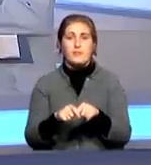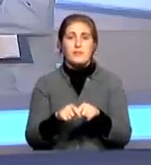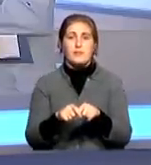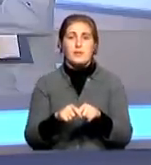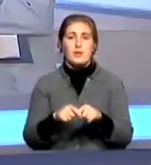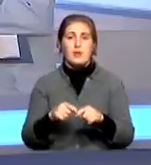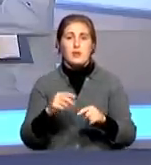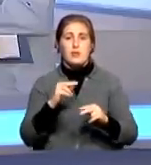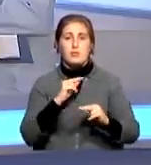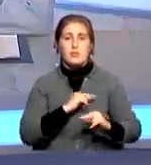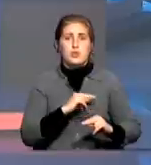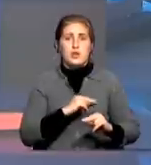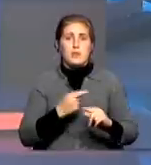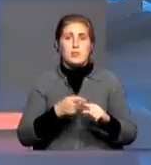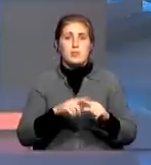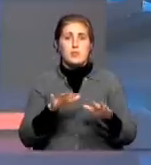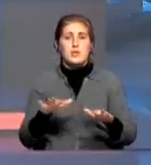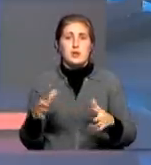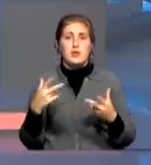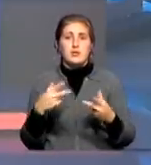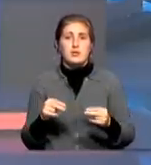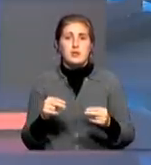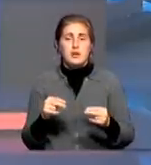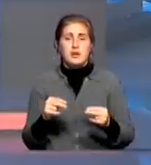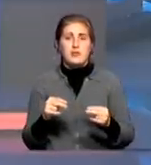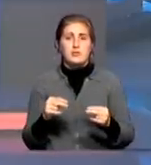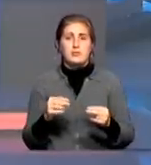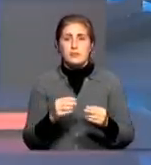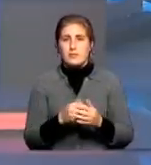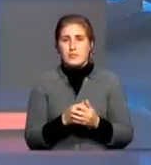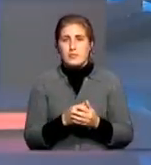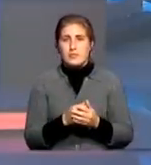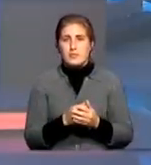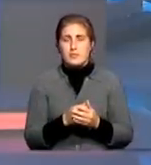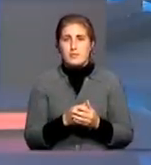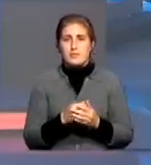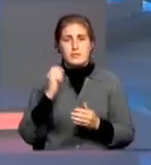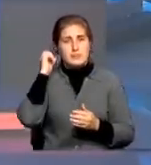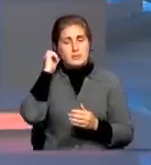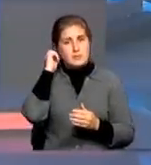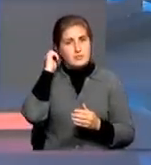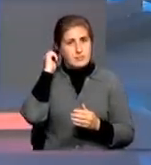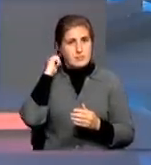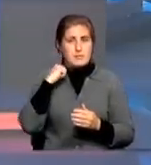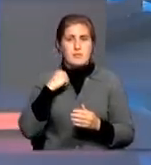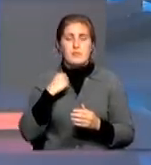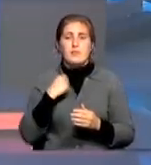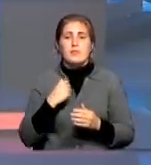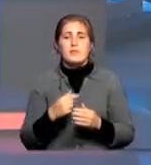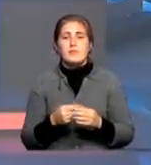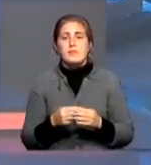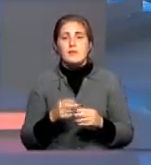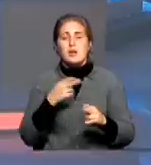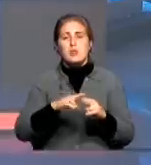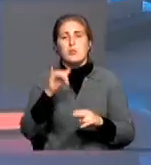образовательные учреждения, потому что это места, где зачастую люди, которые занимаются как раз-таки сбытом такого рода